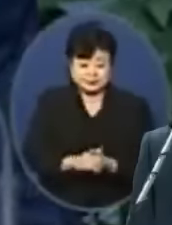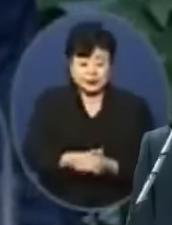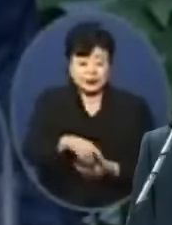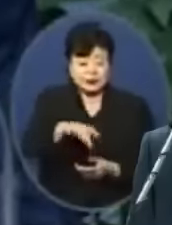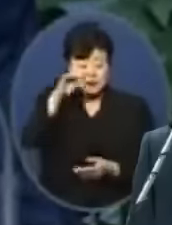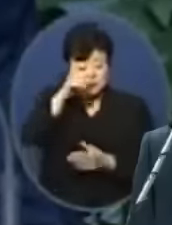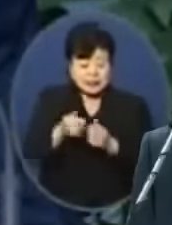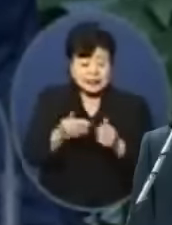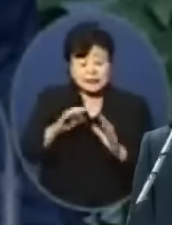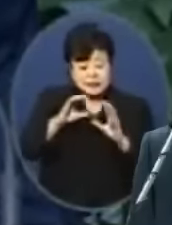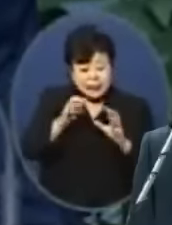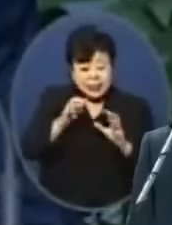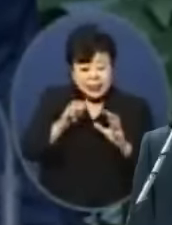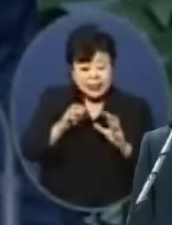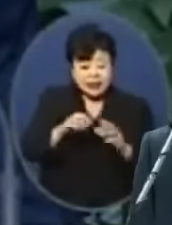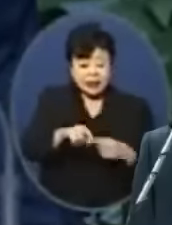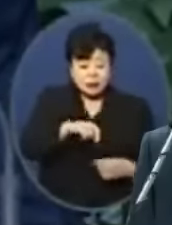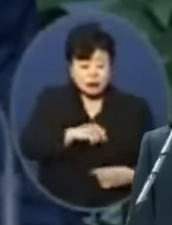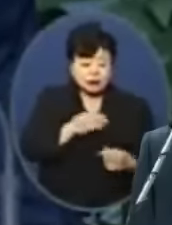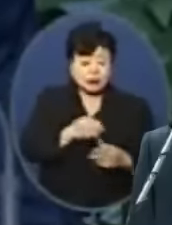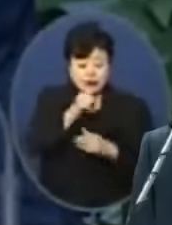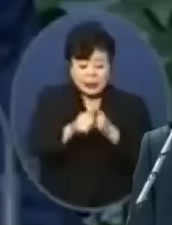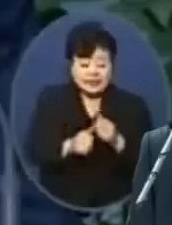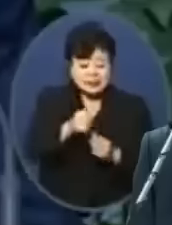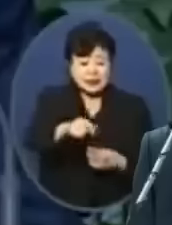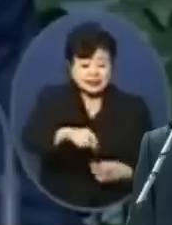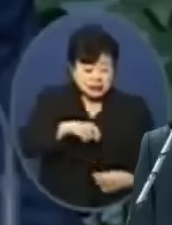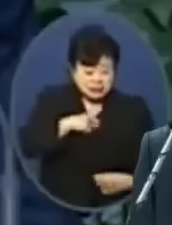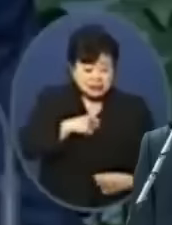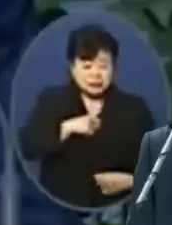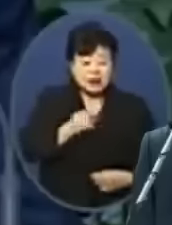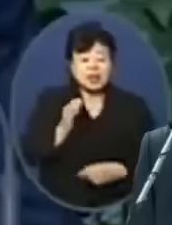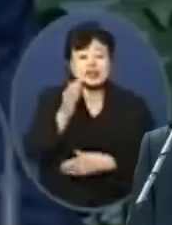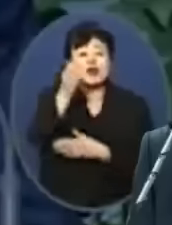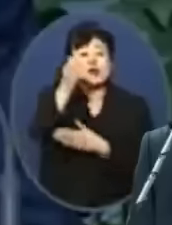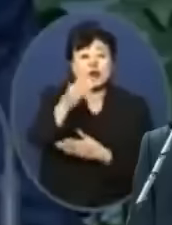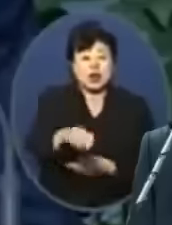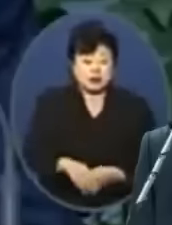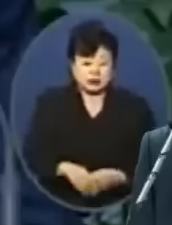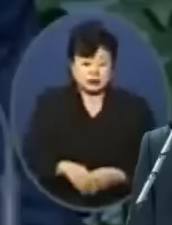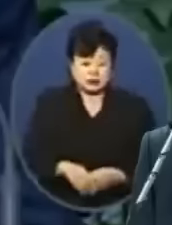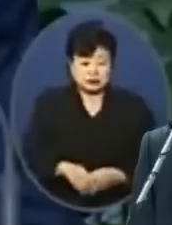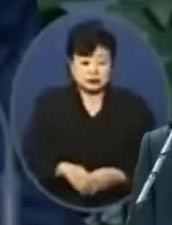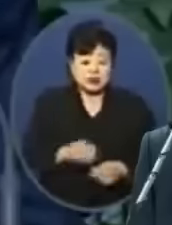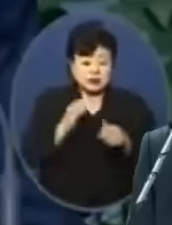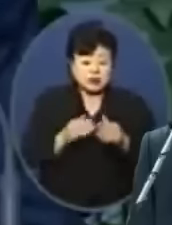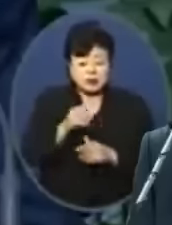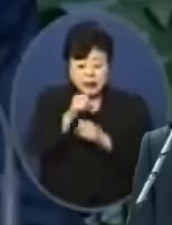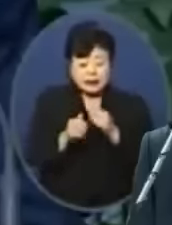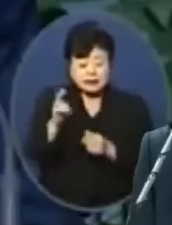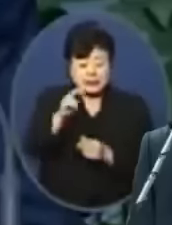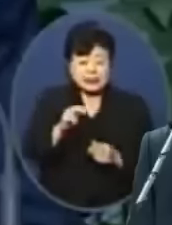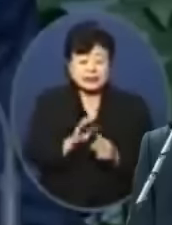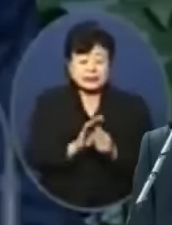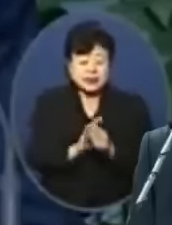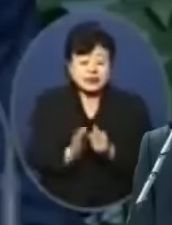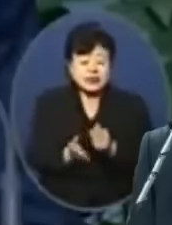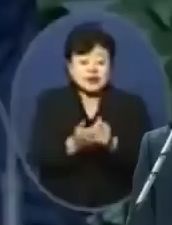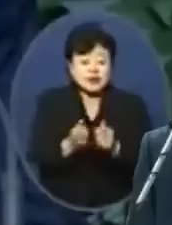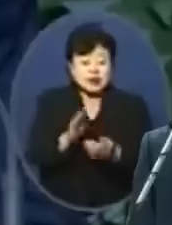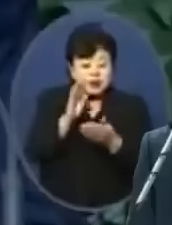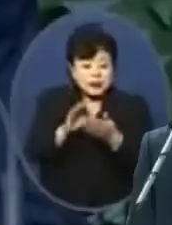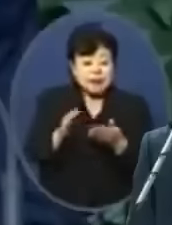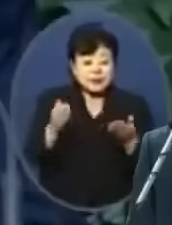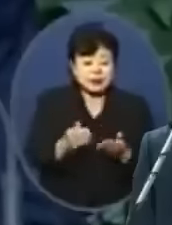먼저 하나님 나라를 구하고 하나님의 의로움과 영광을 구하고 찬양하고 하나님을 섬기면 그 다음